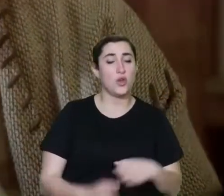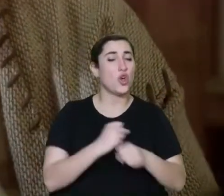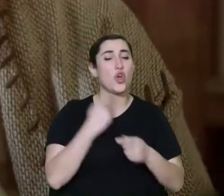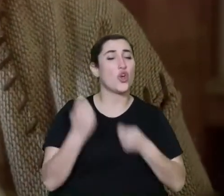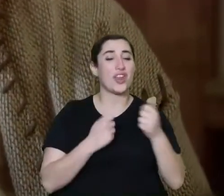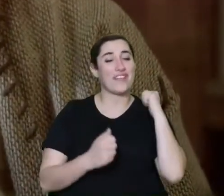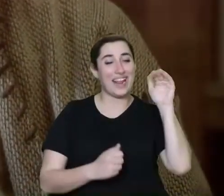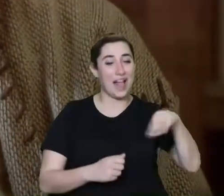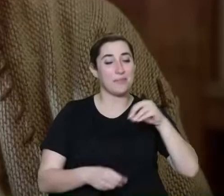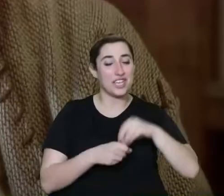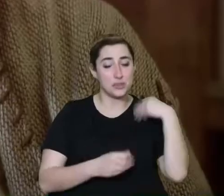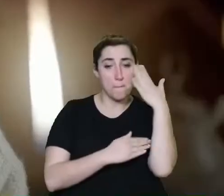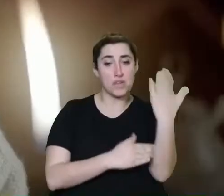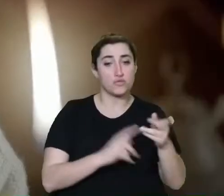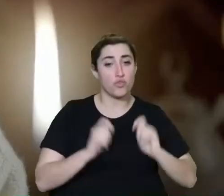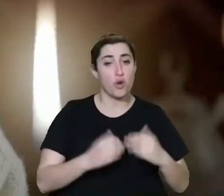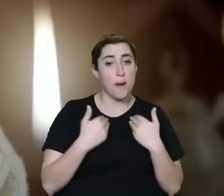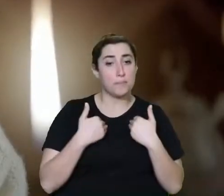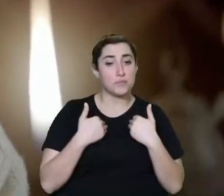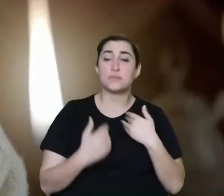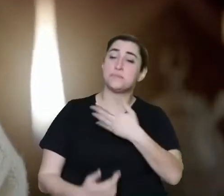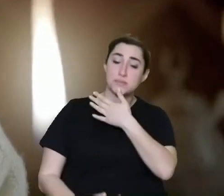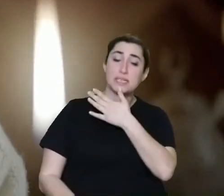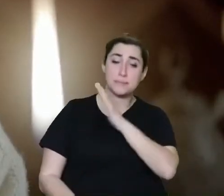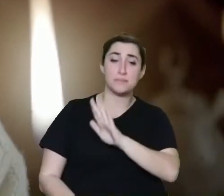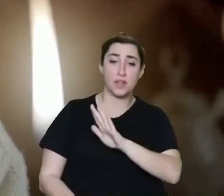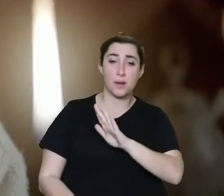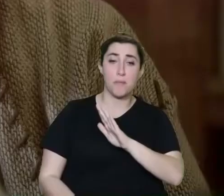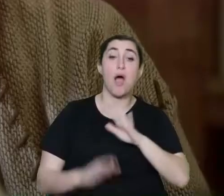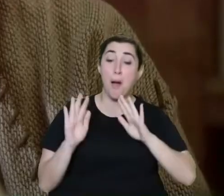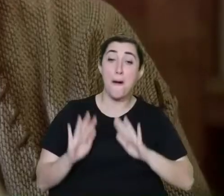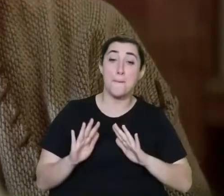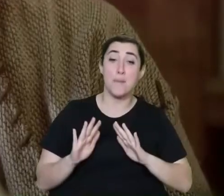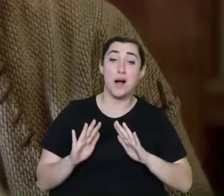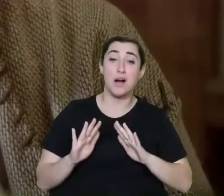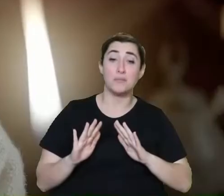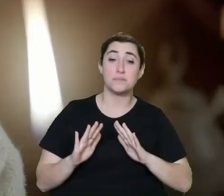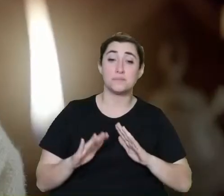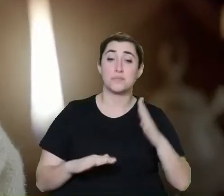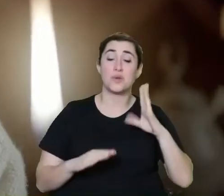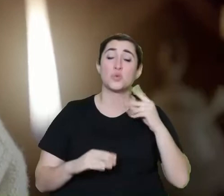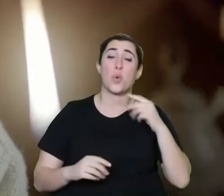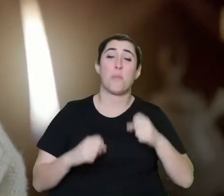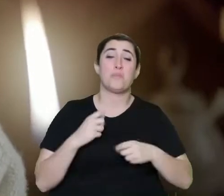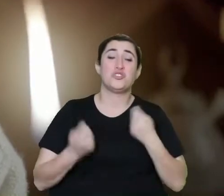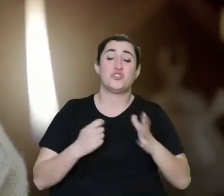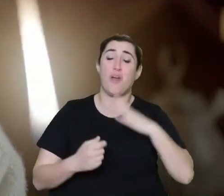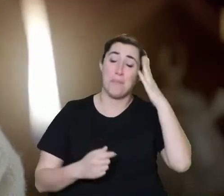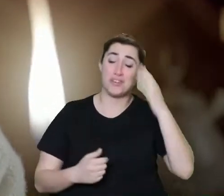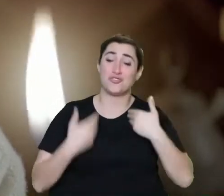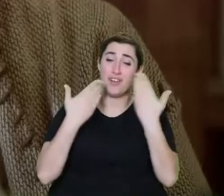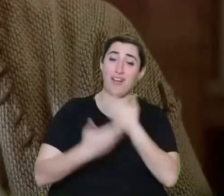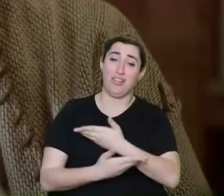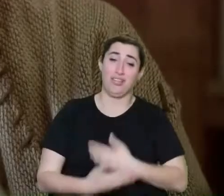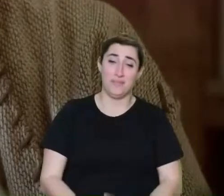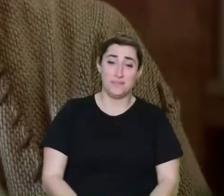Vazifeye dönebilmek için müracaat etmiştim. Bildim bildim. Ama pek bir meşguldü başkadı